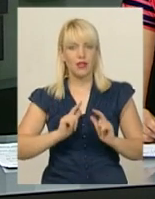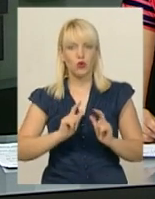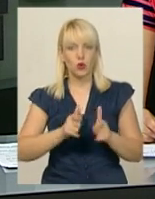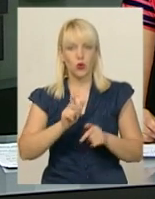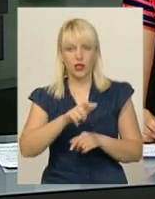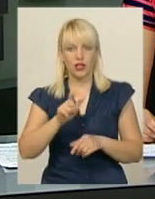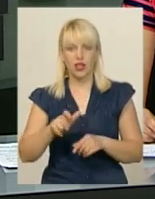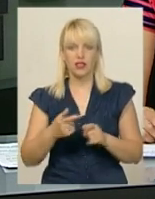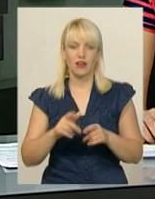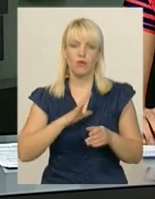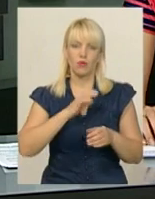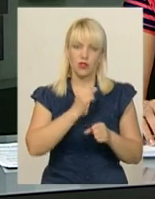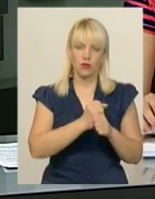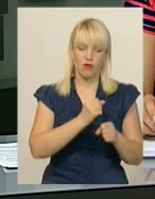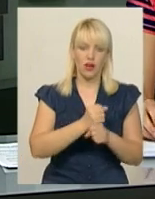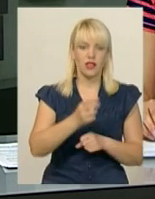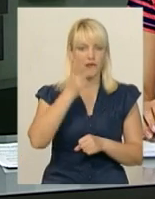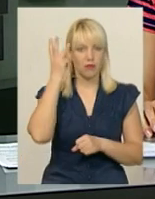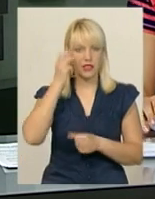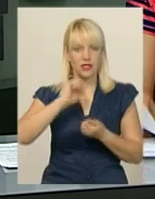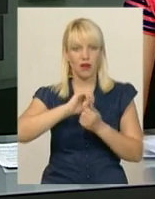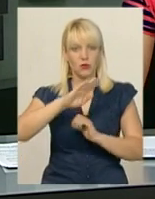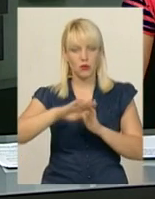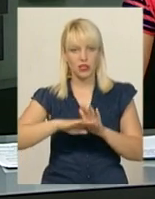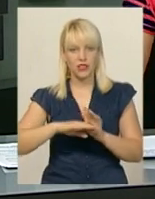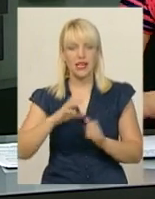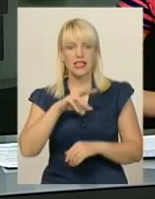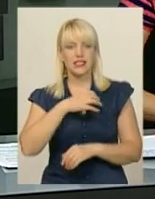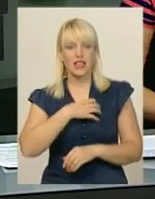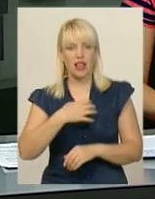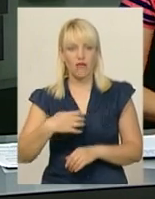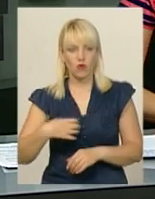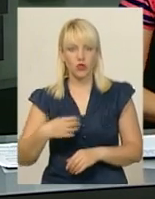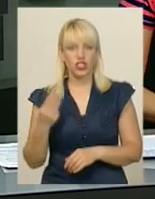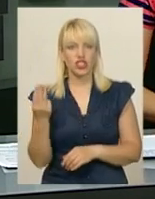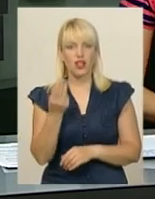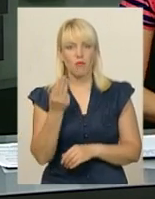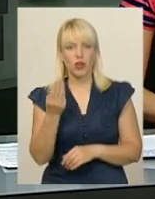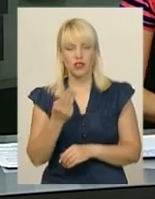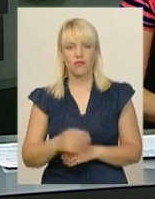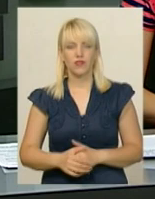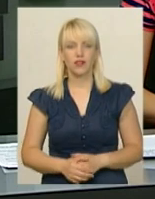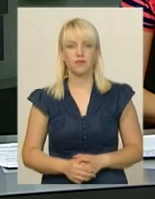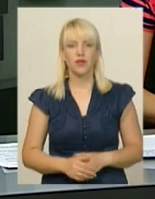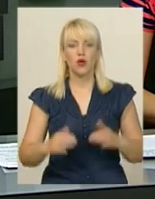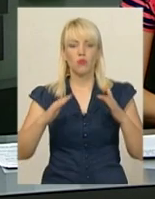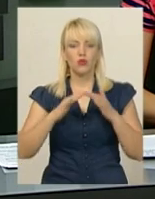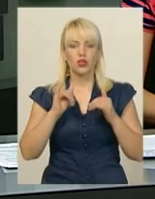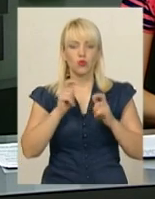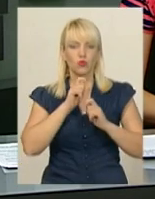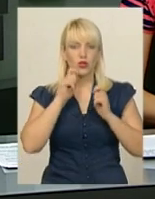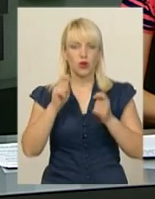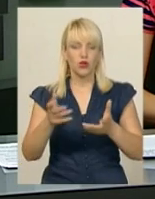Хмельницькому, Кам'янці-Подільському, Шепетівці і Славуті. Будинок у подарунок в селі Ходаківці